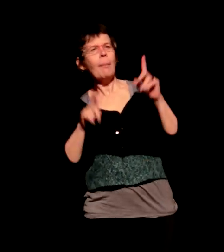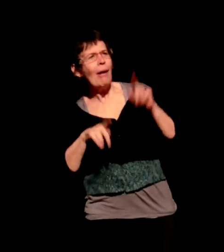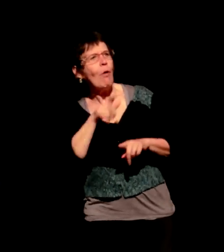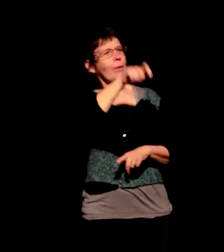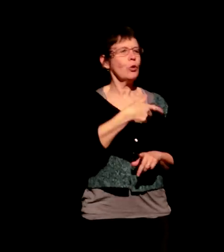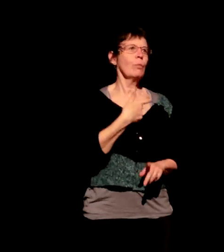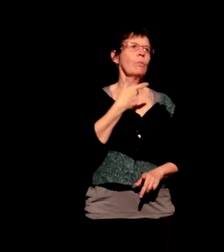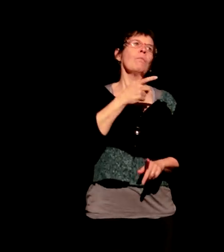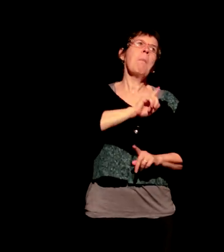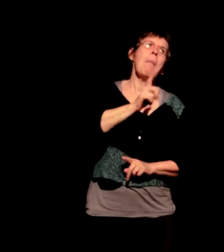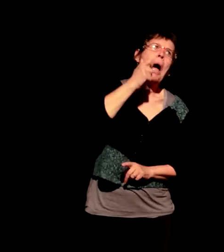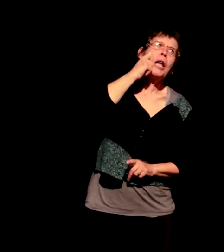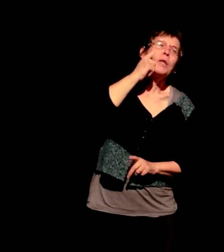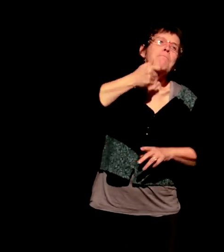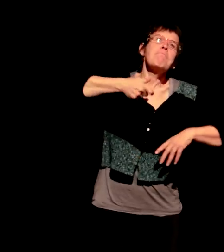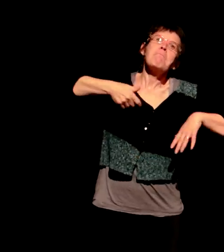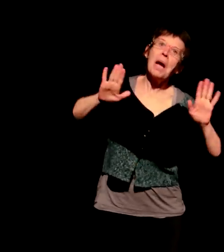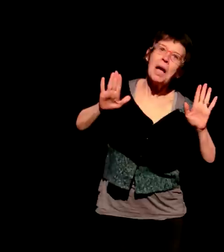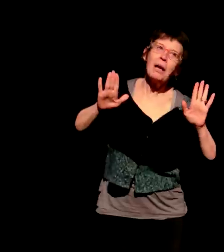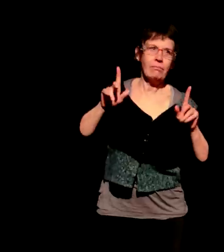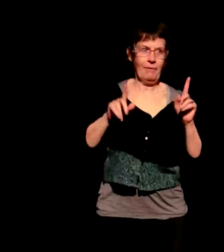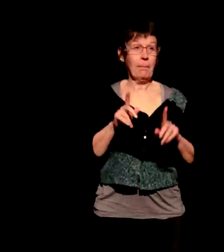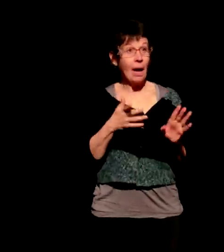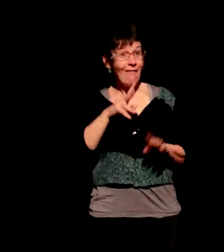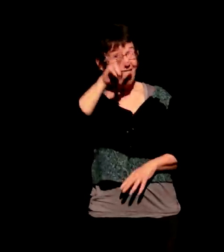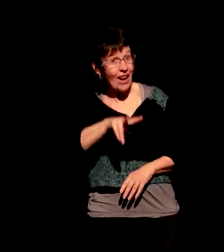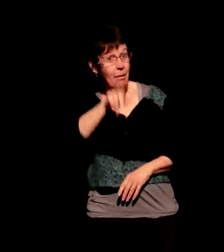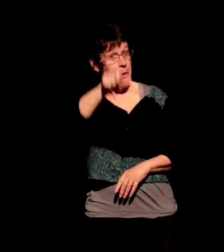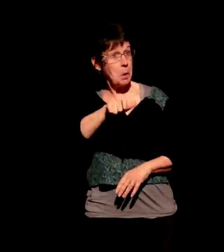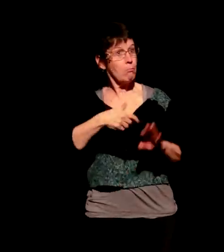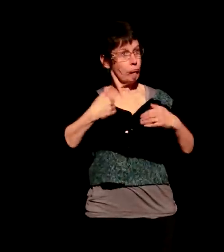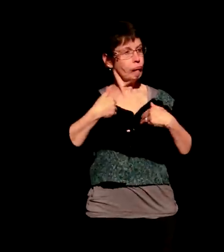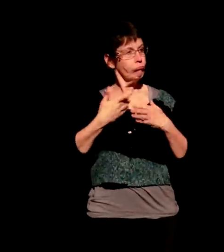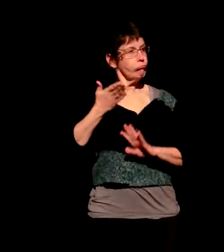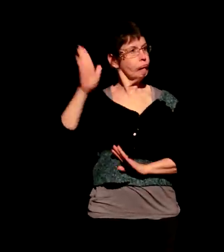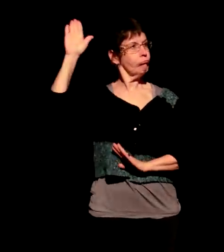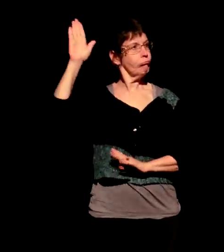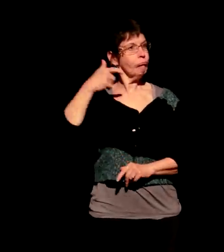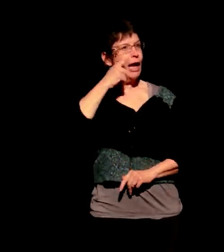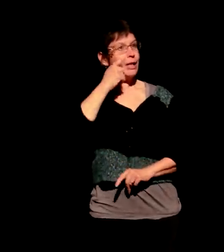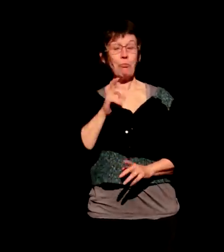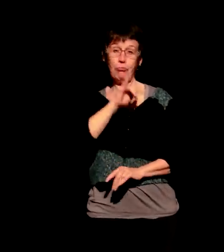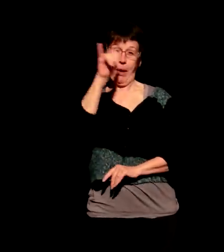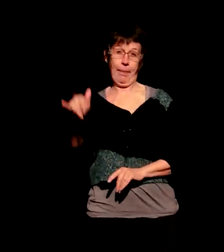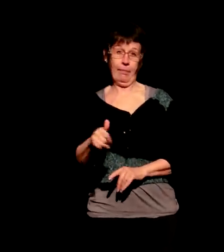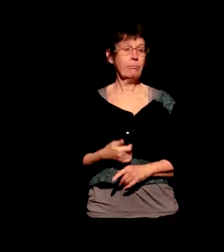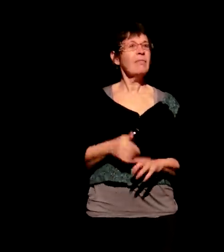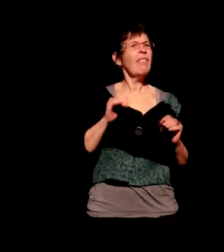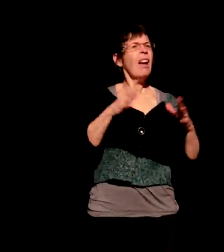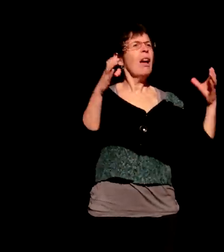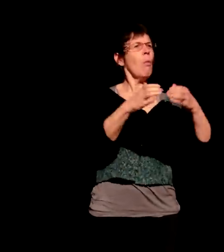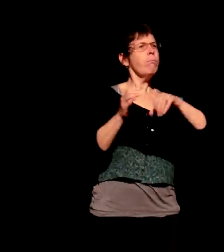arrive. Mais des racistes, jamais. Même le Front National, Marine Le Pen, régulièrement